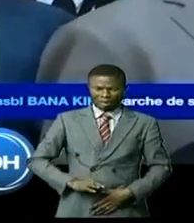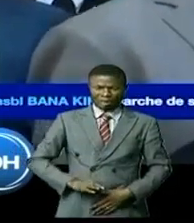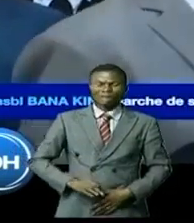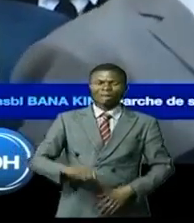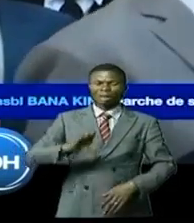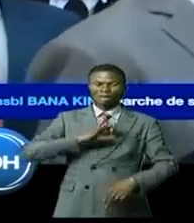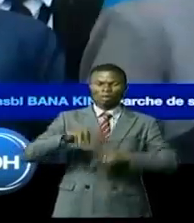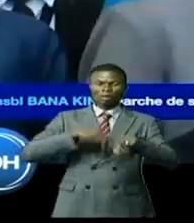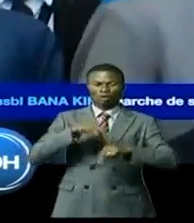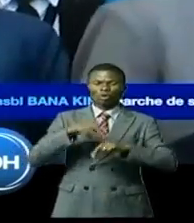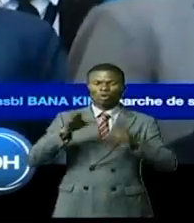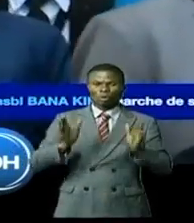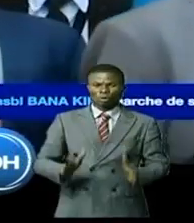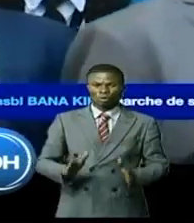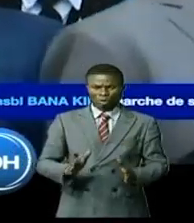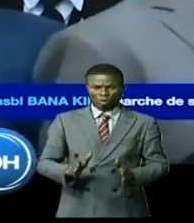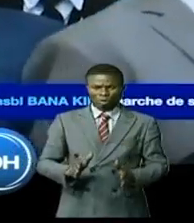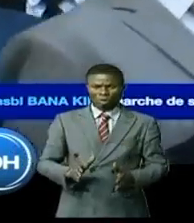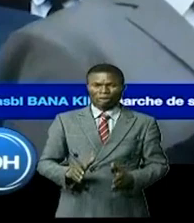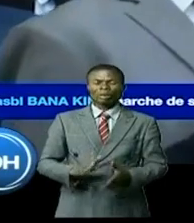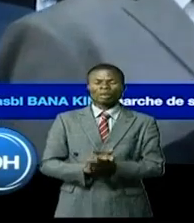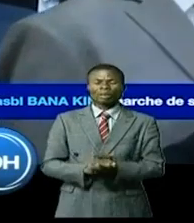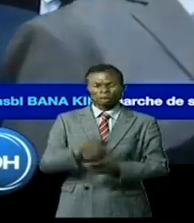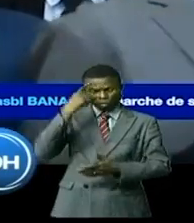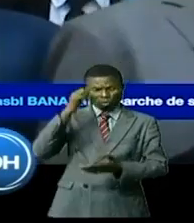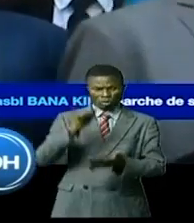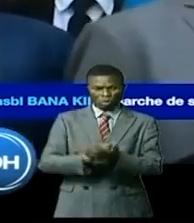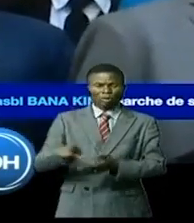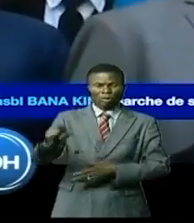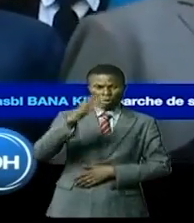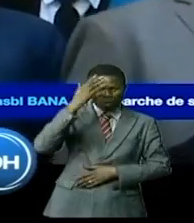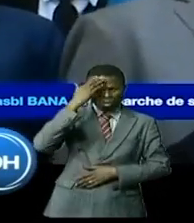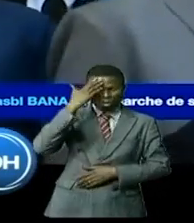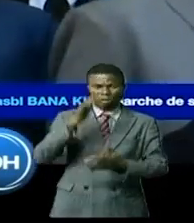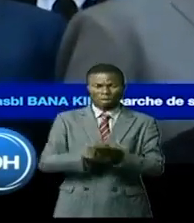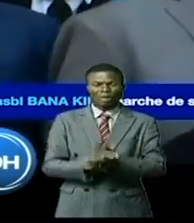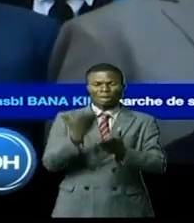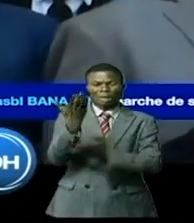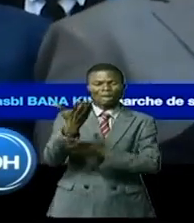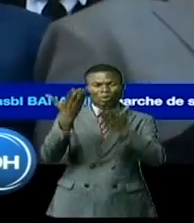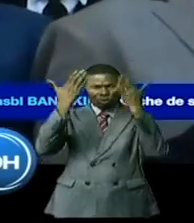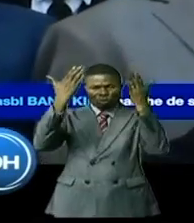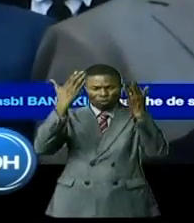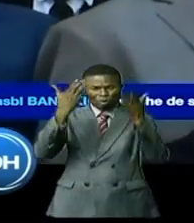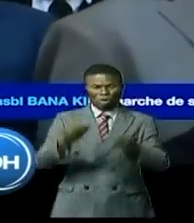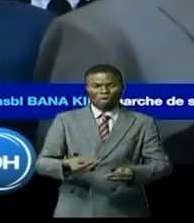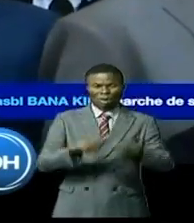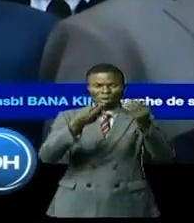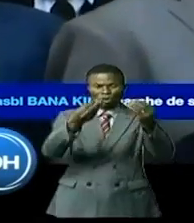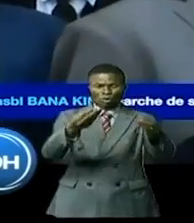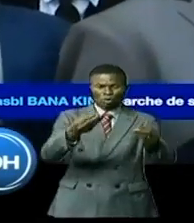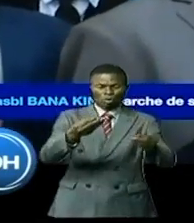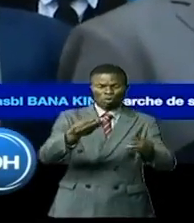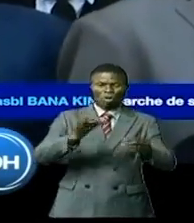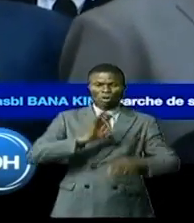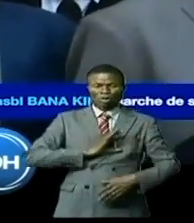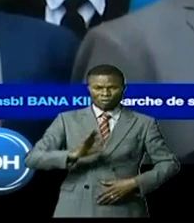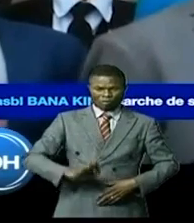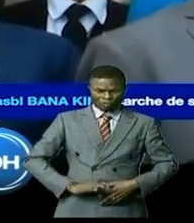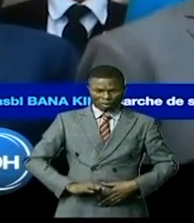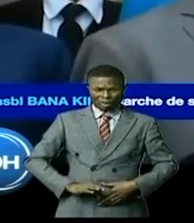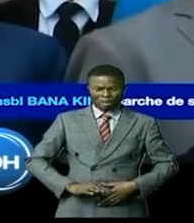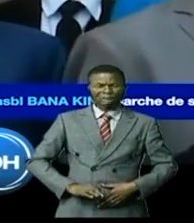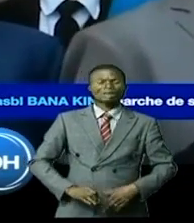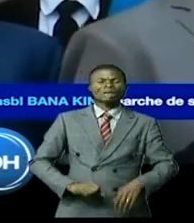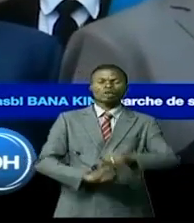police congolaise. Et ce nyonso, oui, bah, Sambi la Ganzambe, a dit à commandant suprême, Namabo